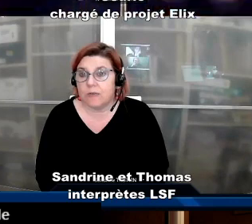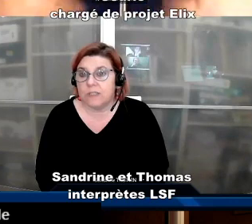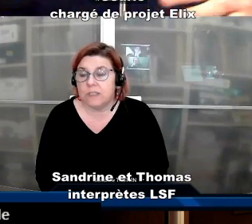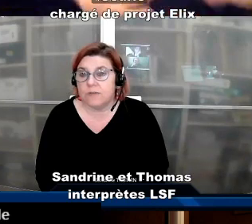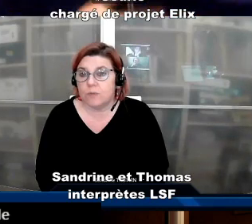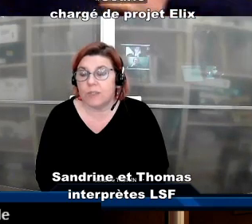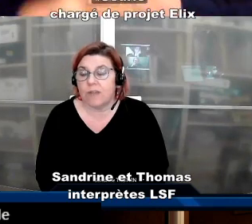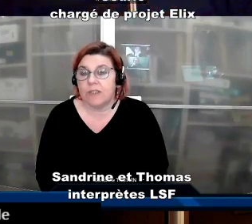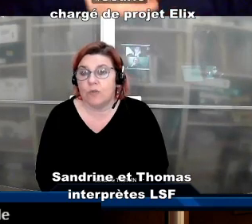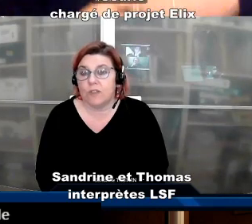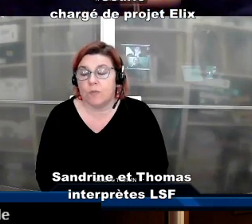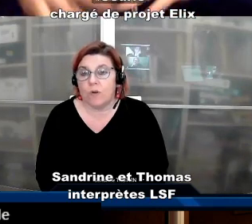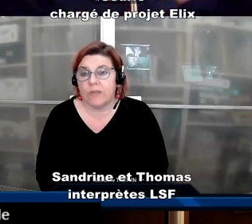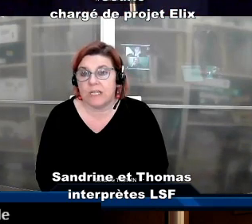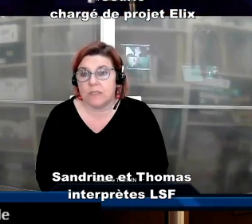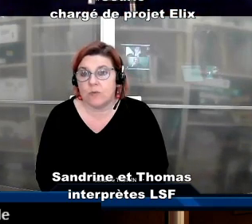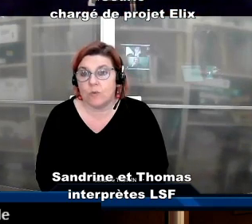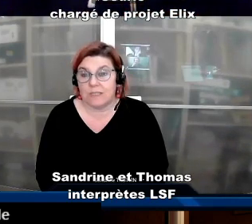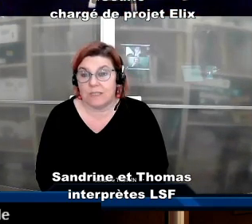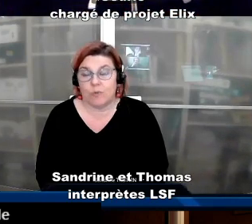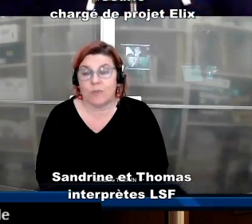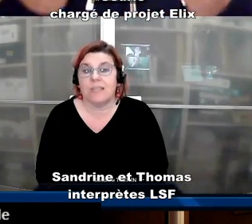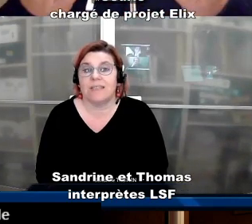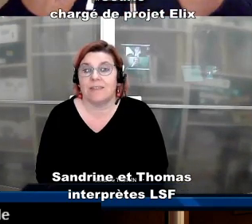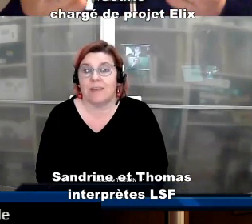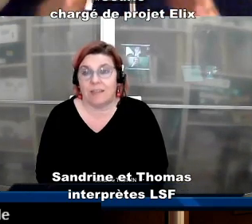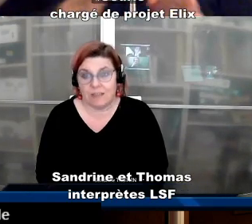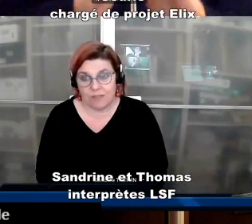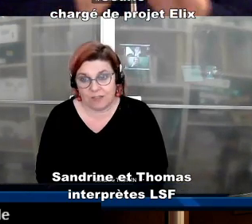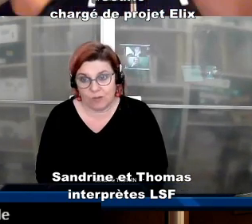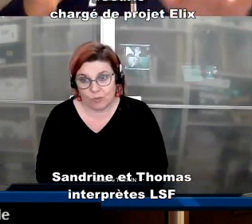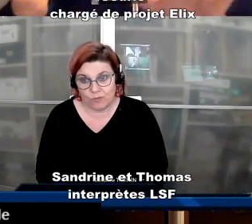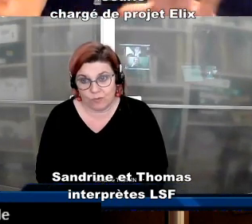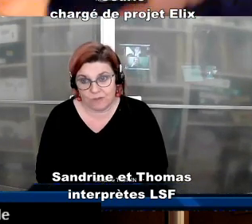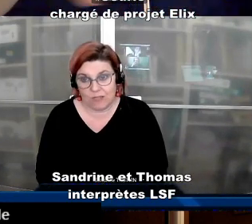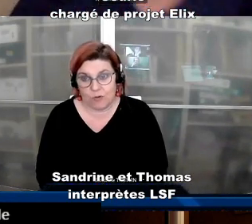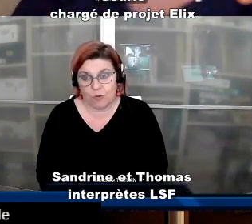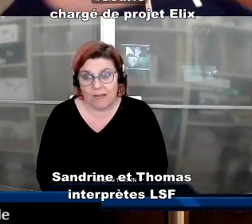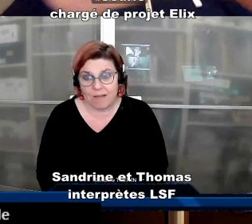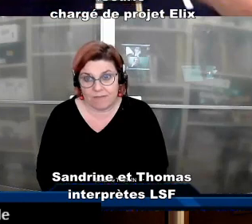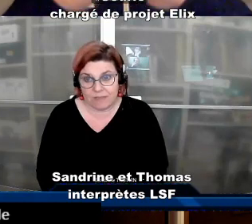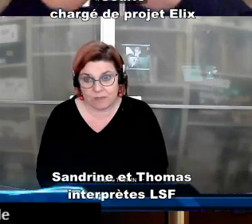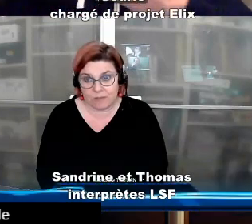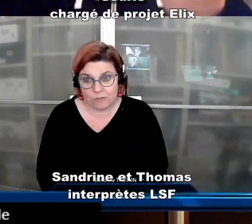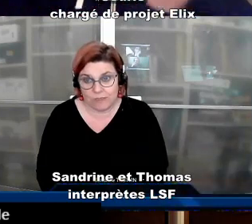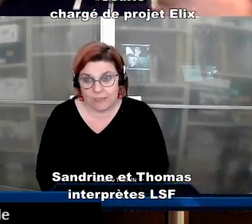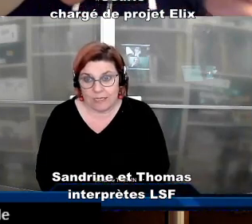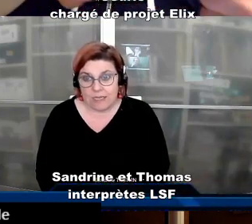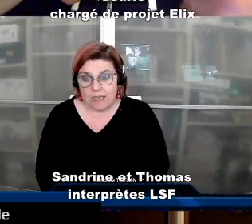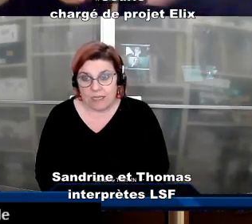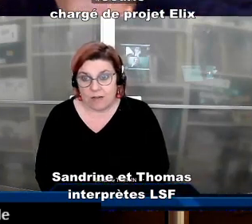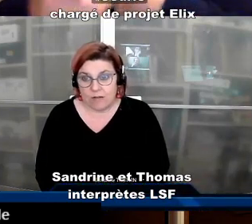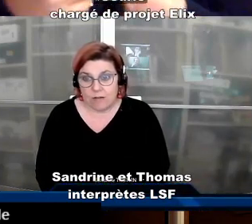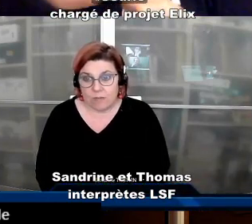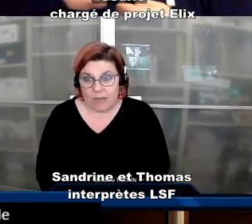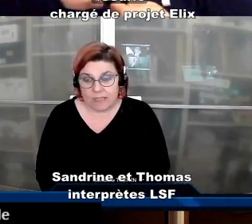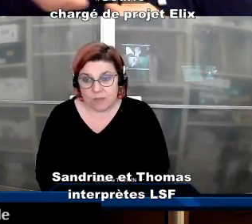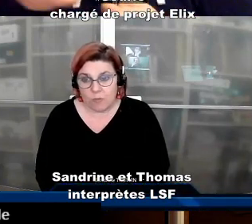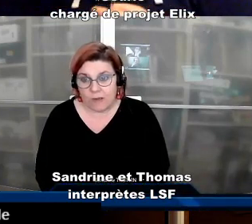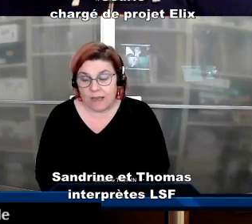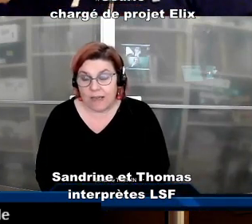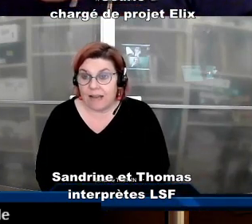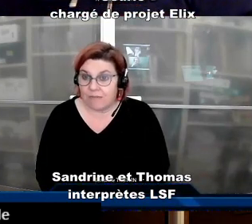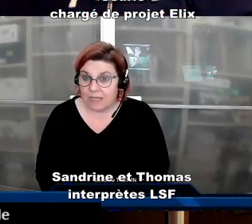couper le canal auditif pour travailler uniquement avec les yeux. Et c'est pour ça que c'est très, très fatigant pour vous. Ça ne rentre pas de la même façon. Et